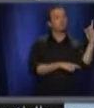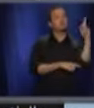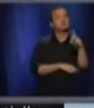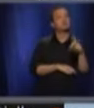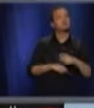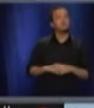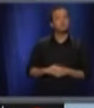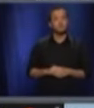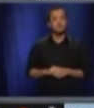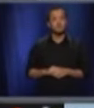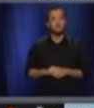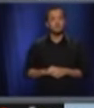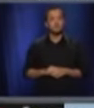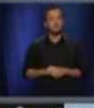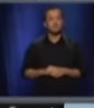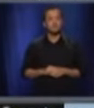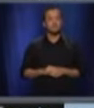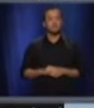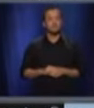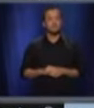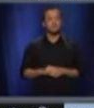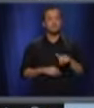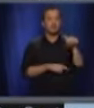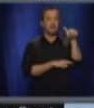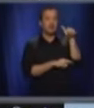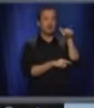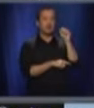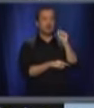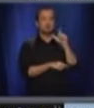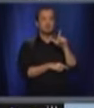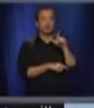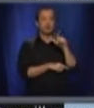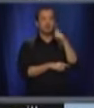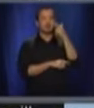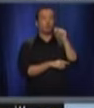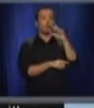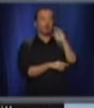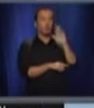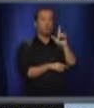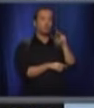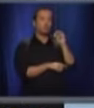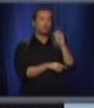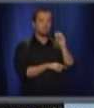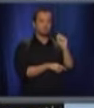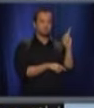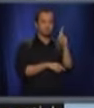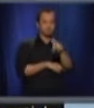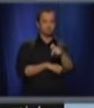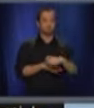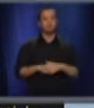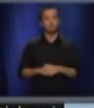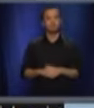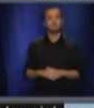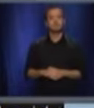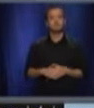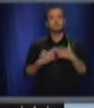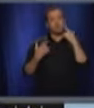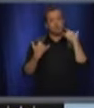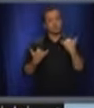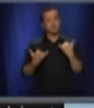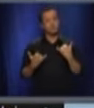Phil Garman, Global News. Have you yet figured out a way? Has the government figured out a way? Est-ce que le gouvernement a trouvé une façon